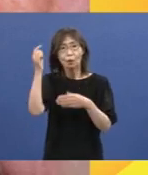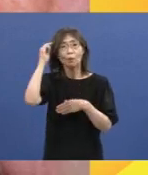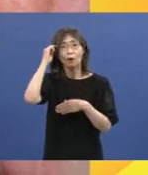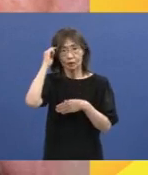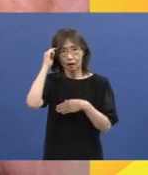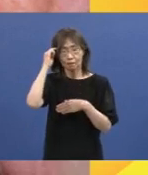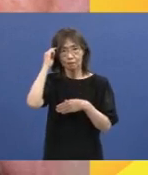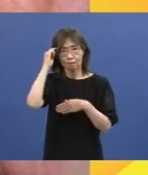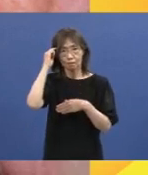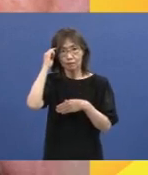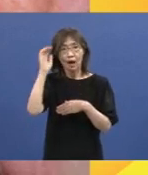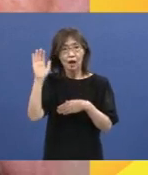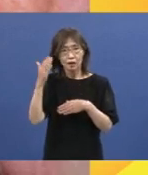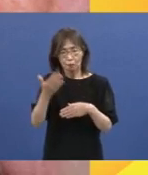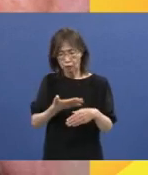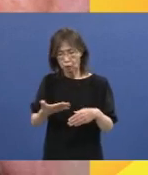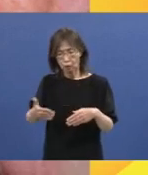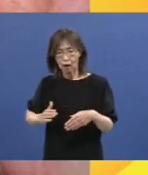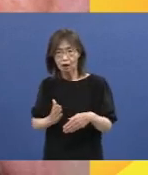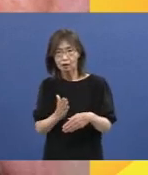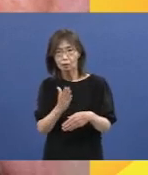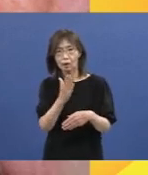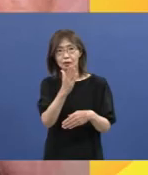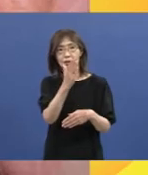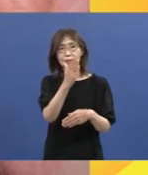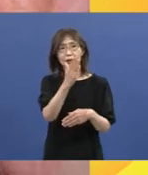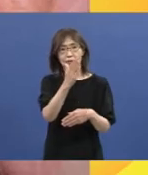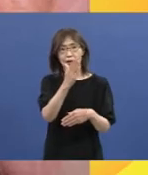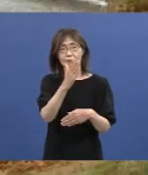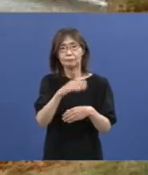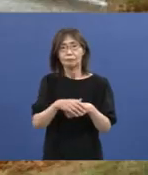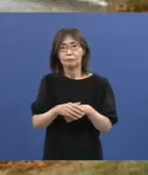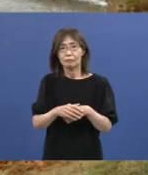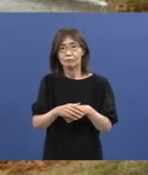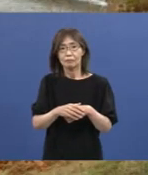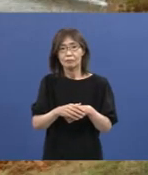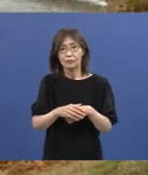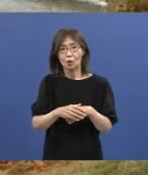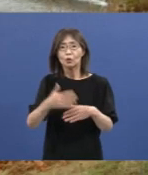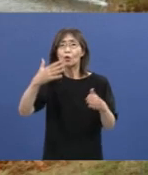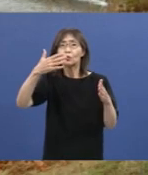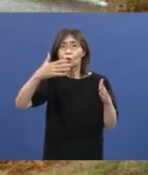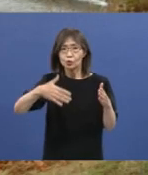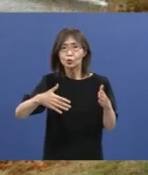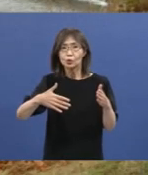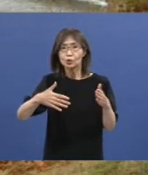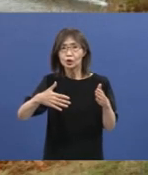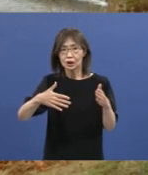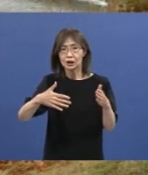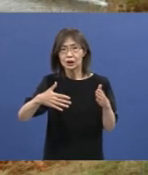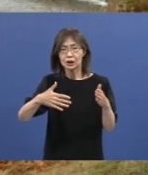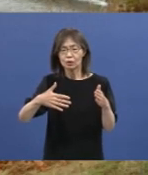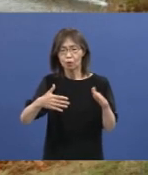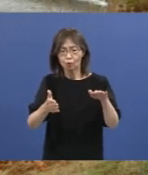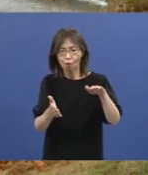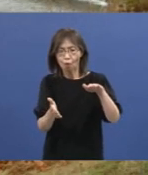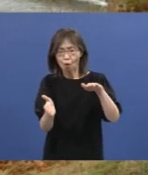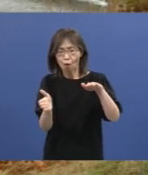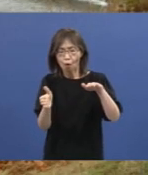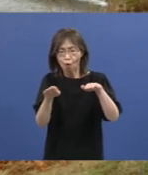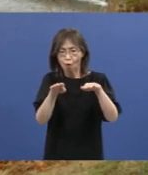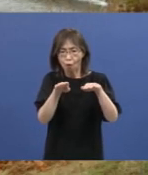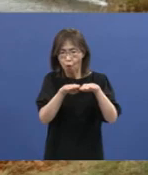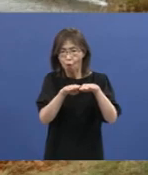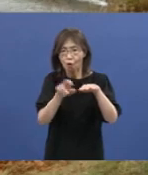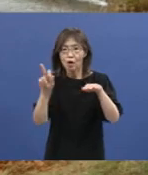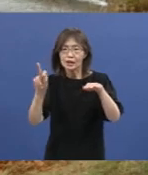ですが、間違いなく淀川から登ってきたんです。ちょうど登ってきたところにはね、すぐに大きな堰があ